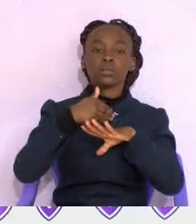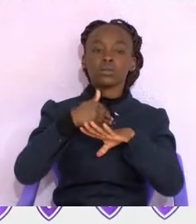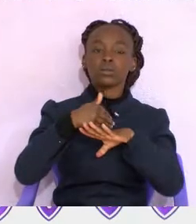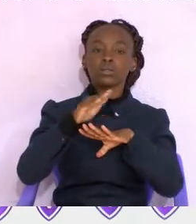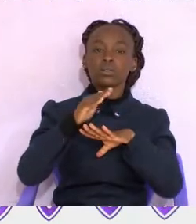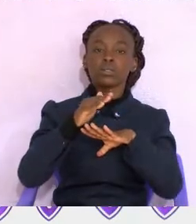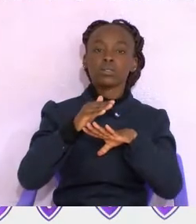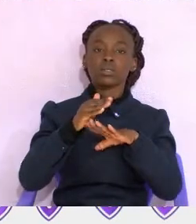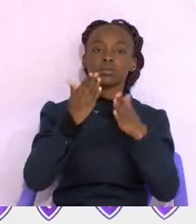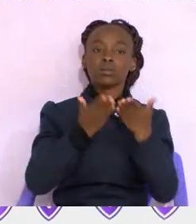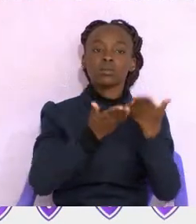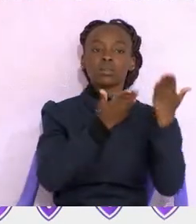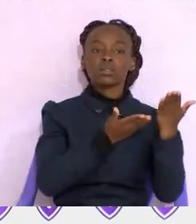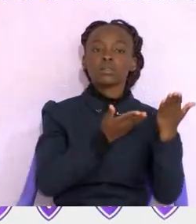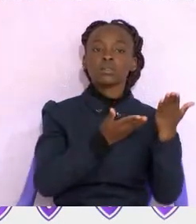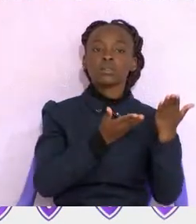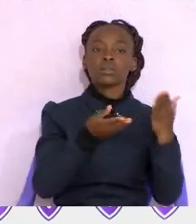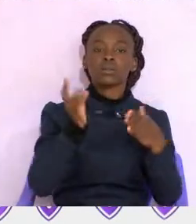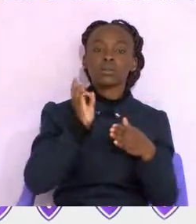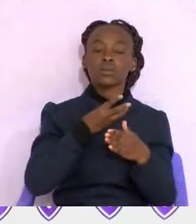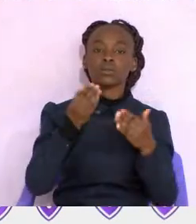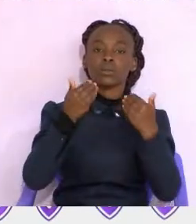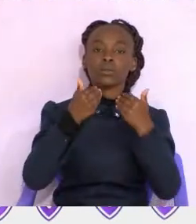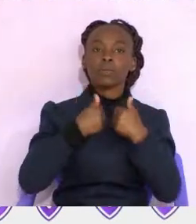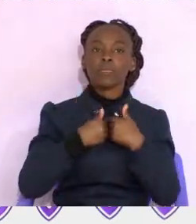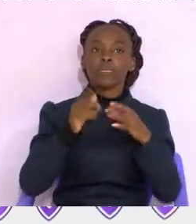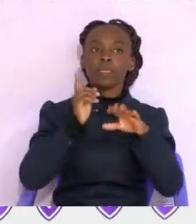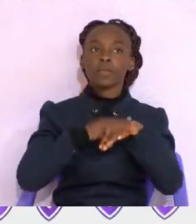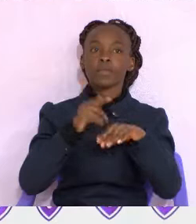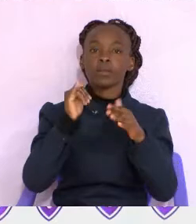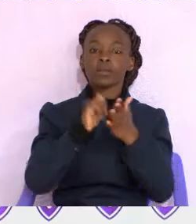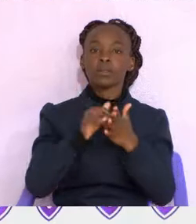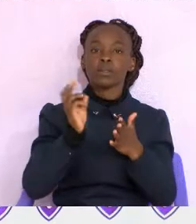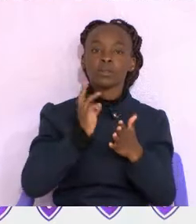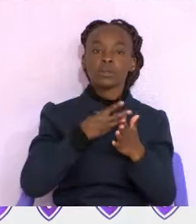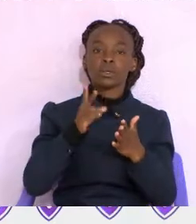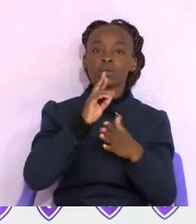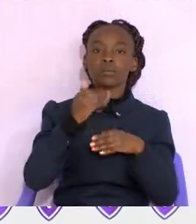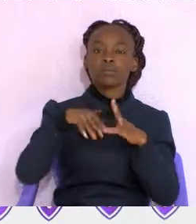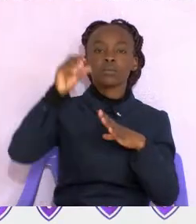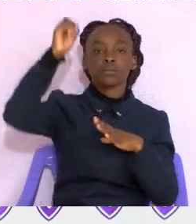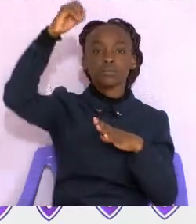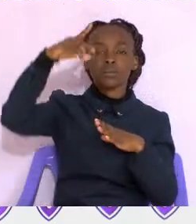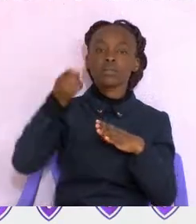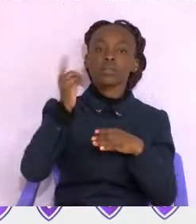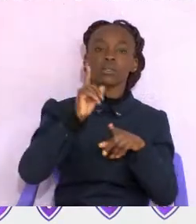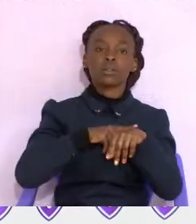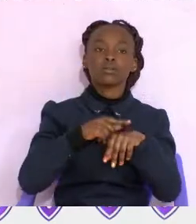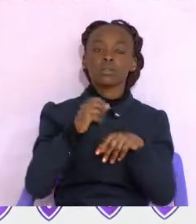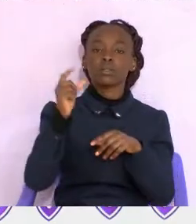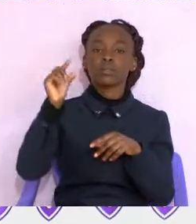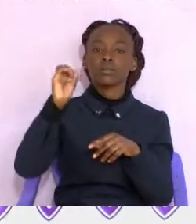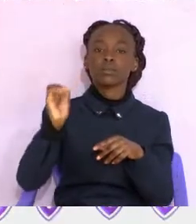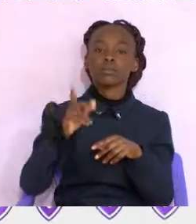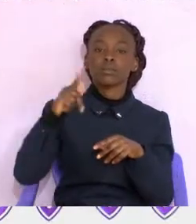kuweza kuwafikia wengi. Kumbuka kwamba tuko na kipindi ama muda ile tunatumia chini ya jua. Na wapendwa, itafika siku hii injili